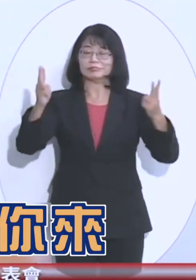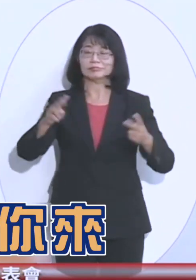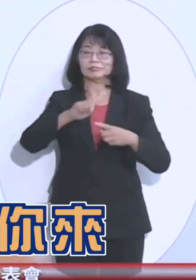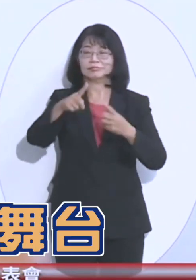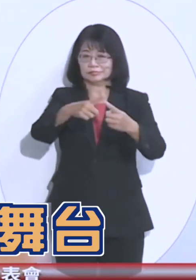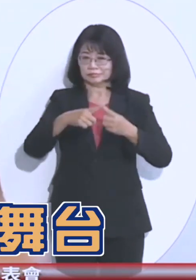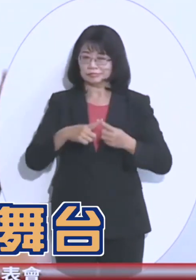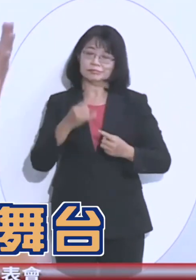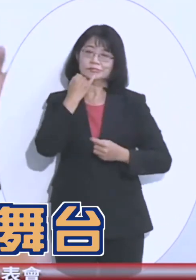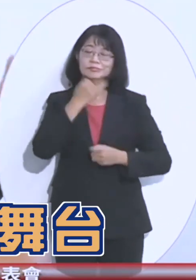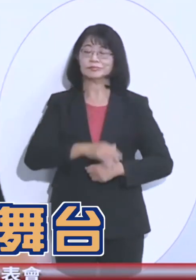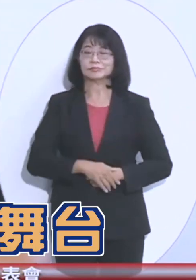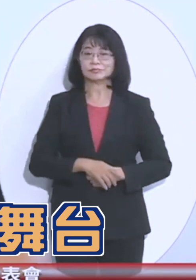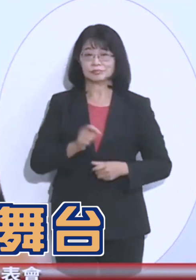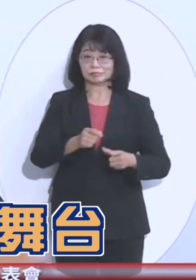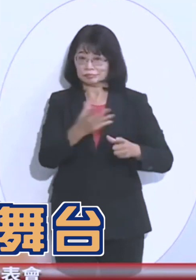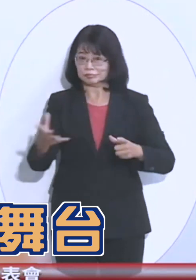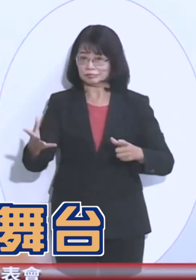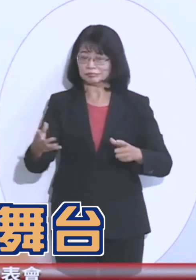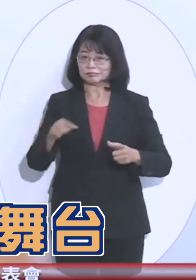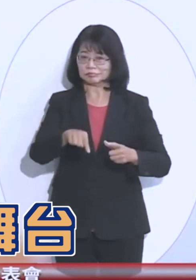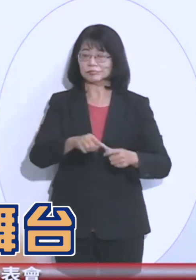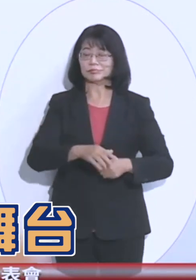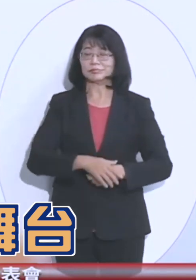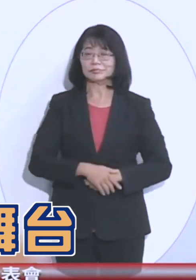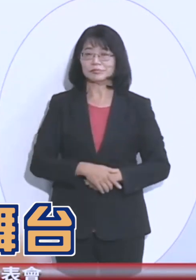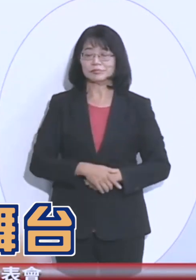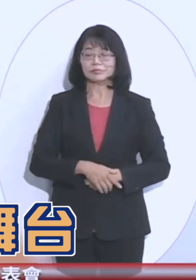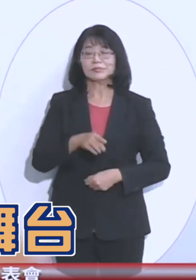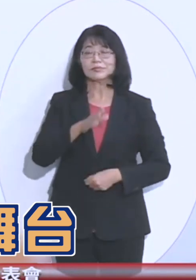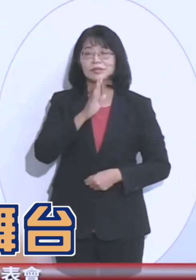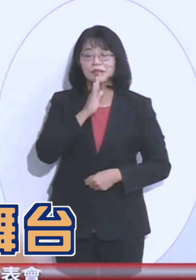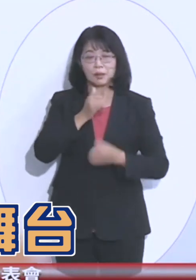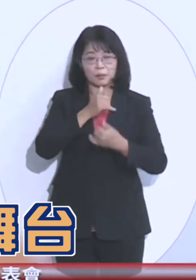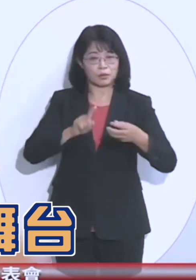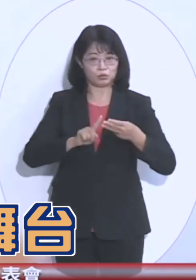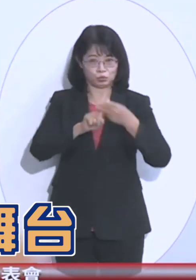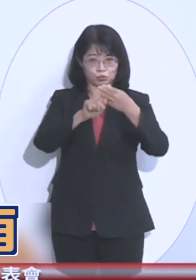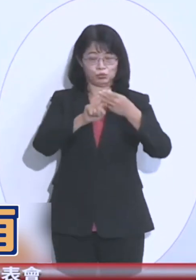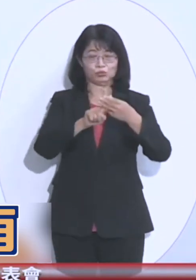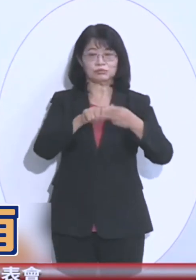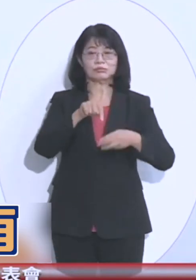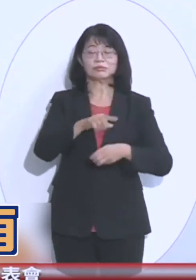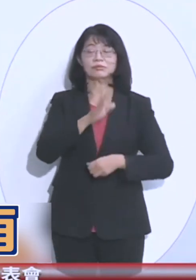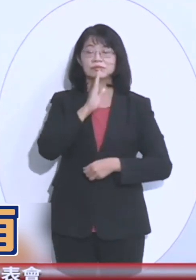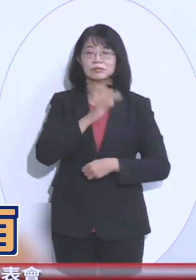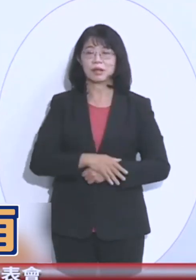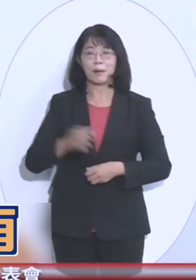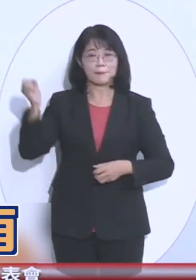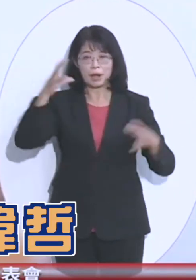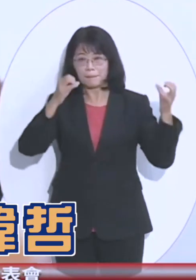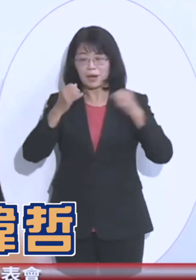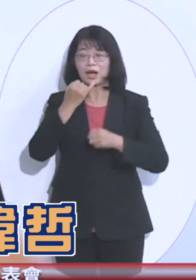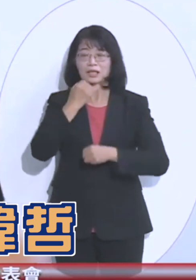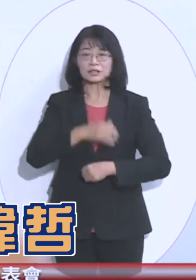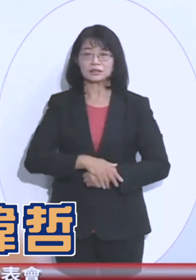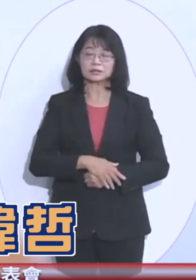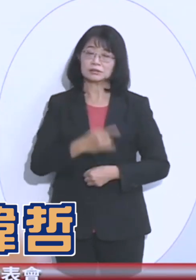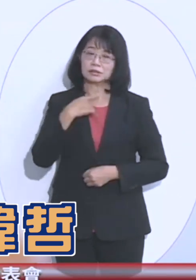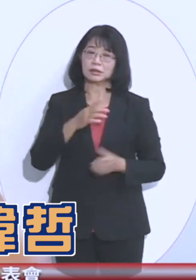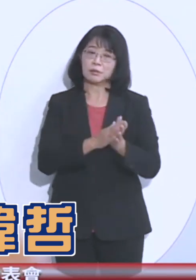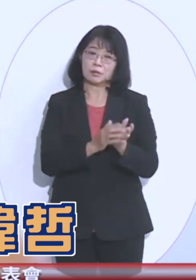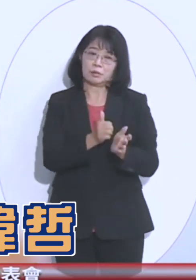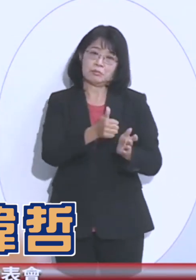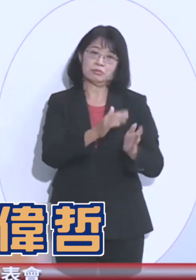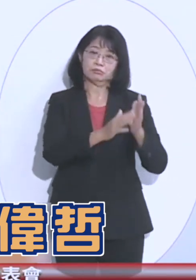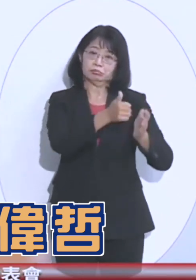来。这是一个公开的舞台，这嘛是一个民主的舞台，什么声音拢有。你会使学了黄